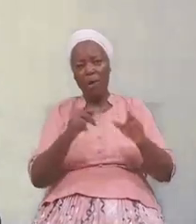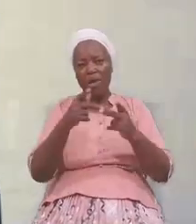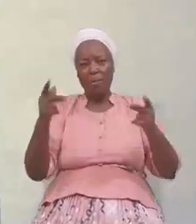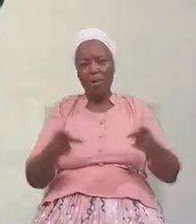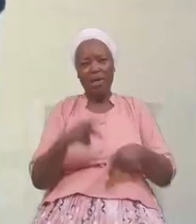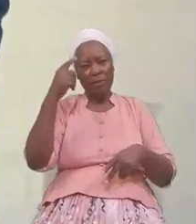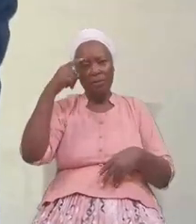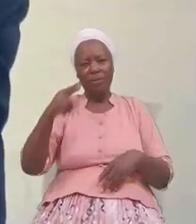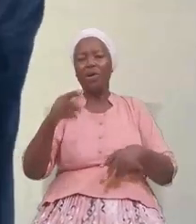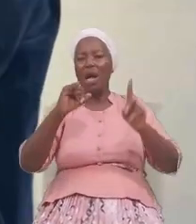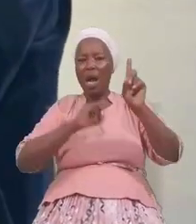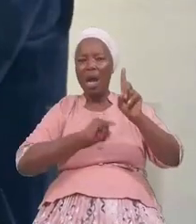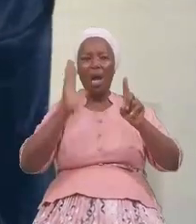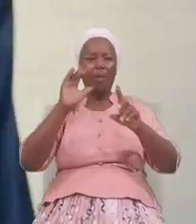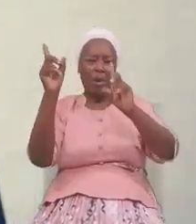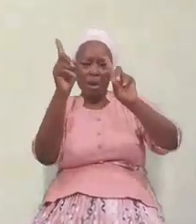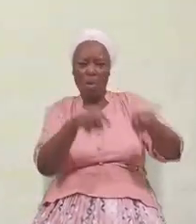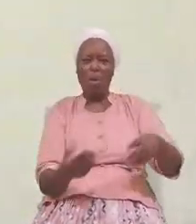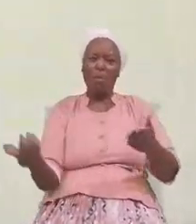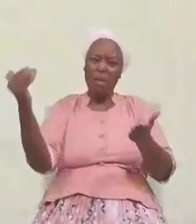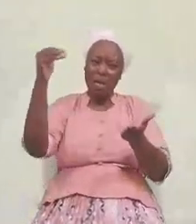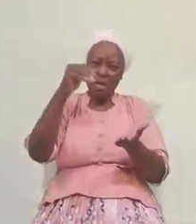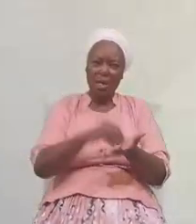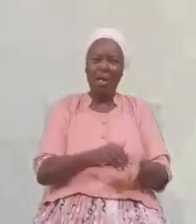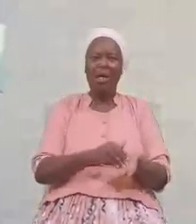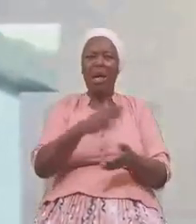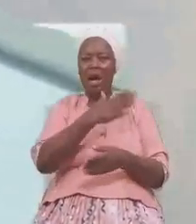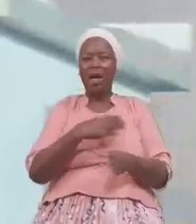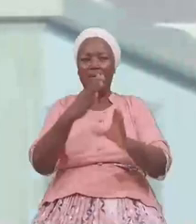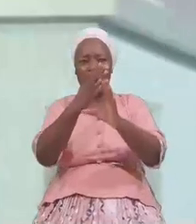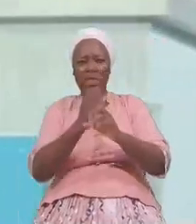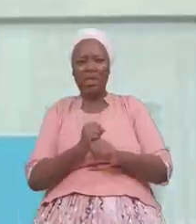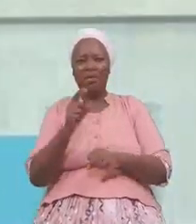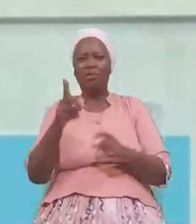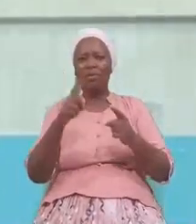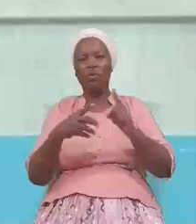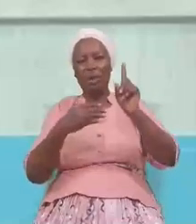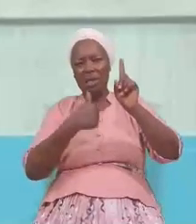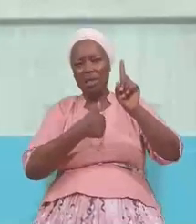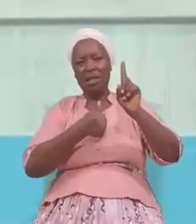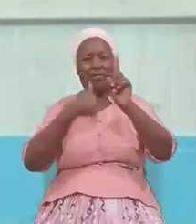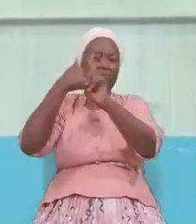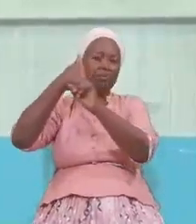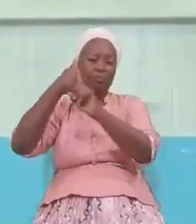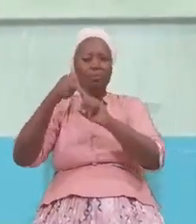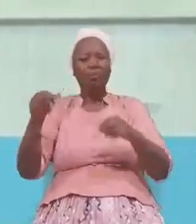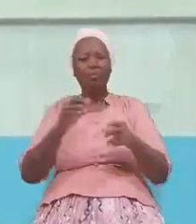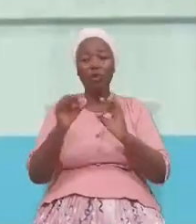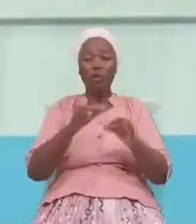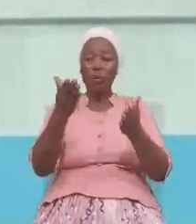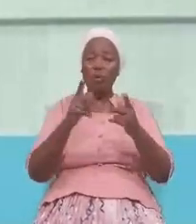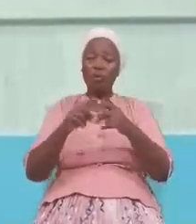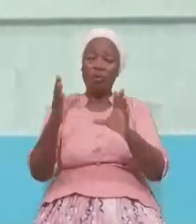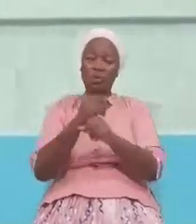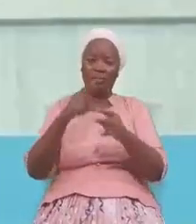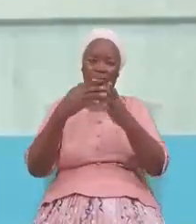reviendrai. Et je vous prendrai avec moi. Est-ce que tu veux aller au ciel